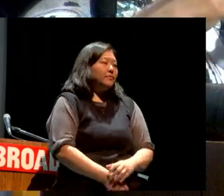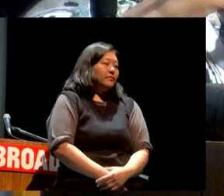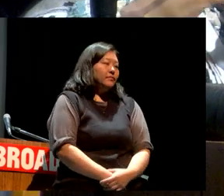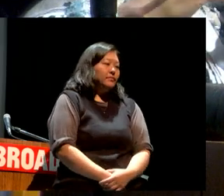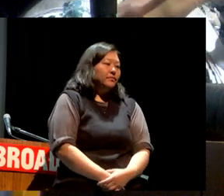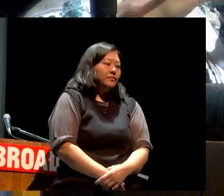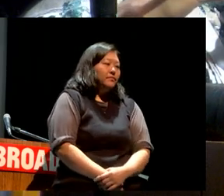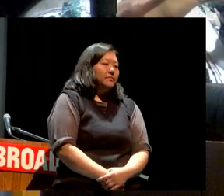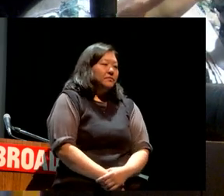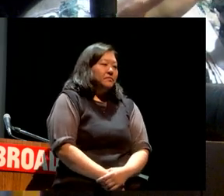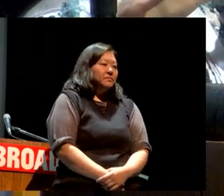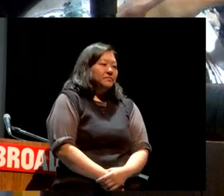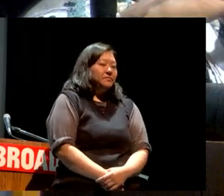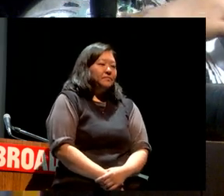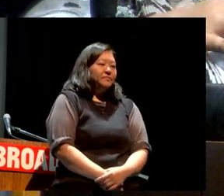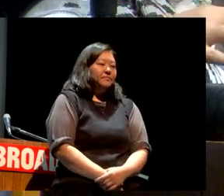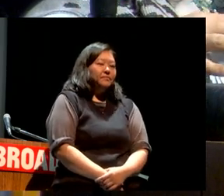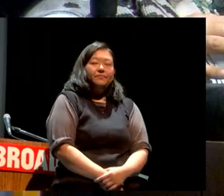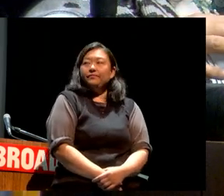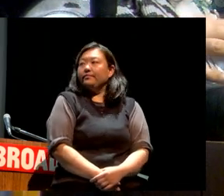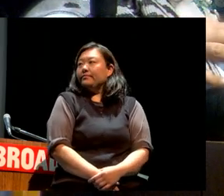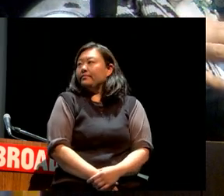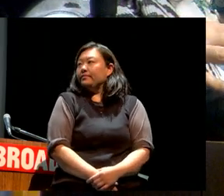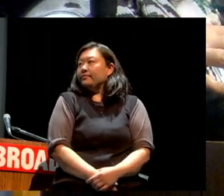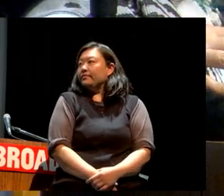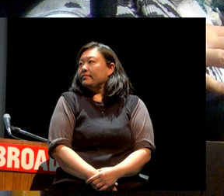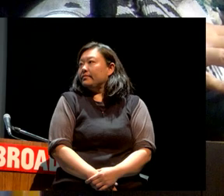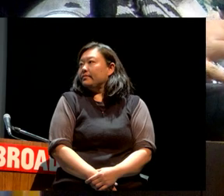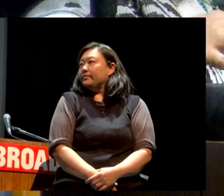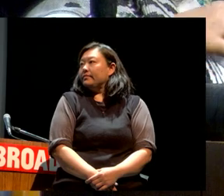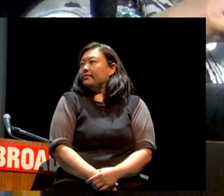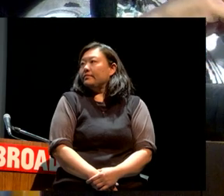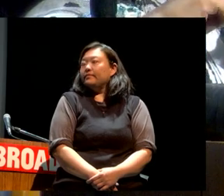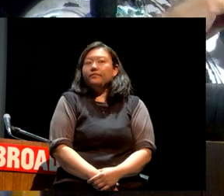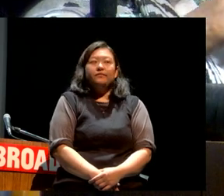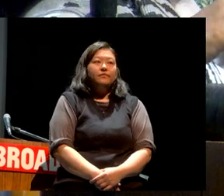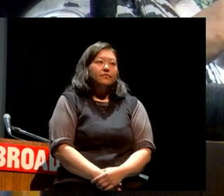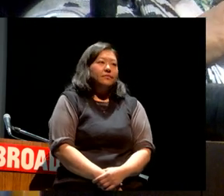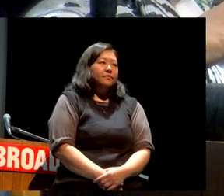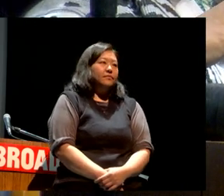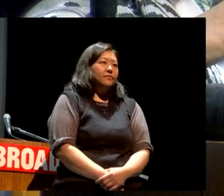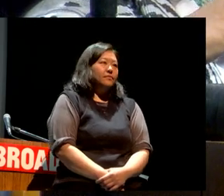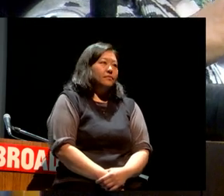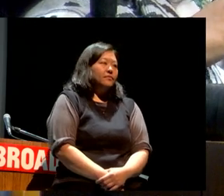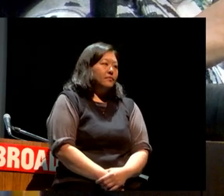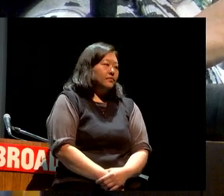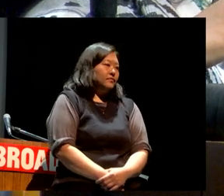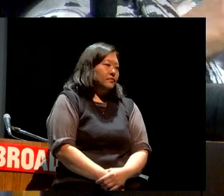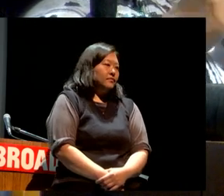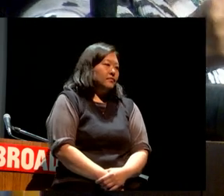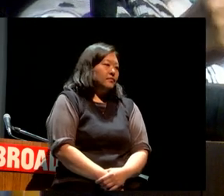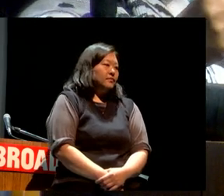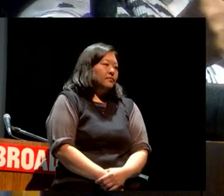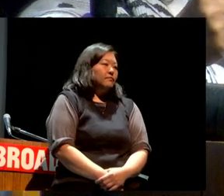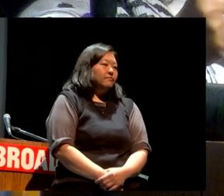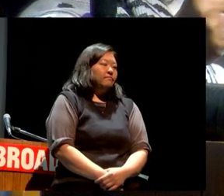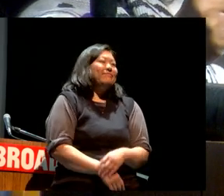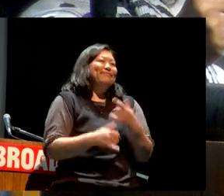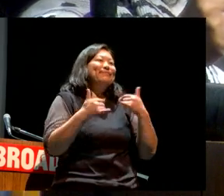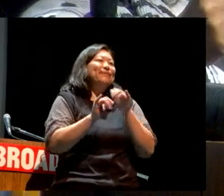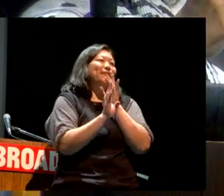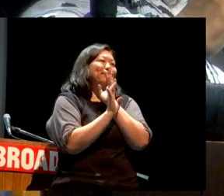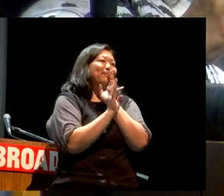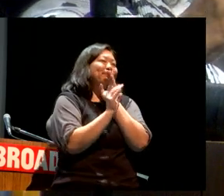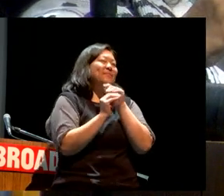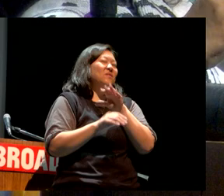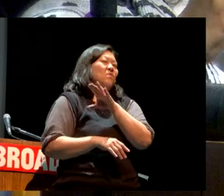プロジェクトがなんかある日突然シューッと消えた時に、めっちゃ怒るかなと思ったんですよ。まあ、怒ると思うんですよね。